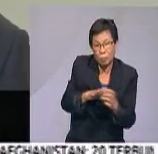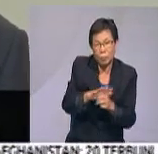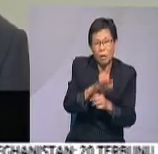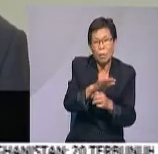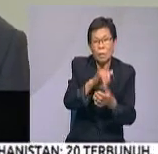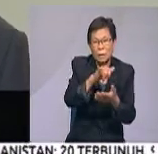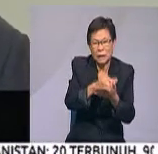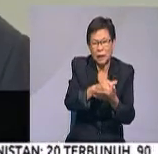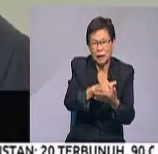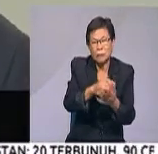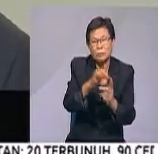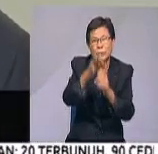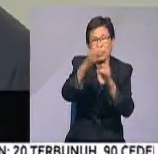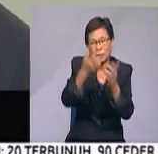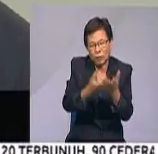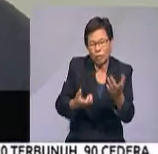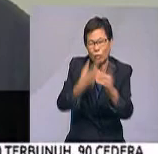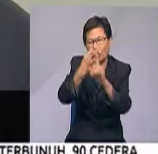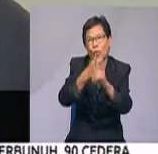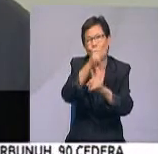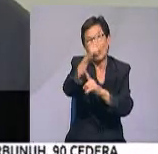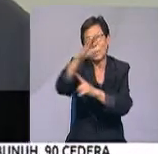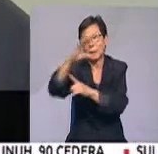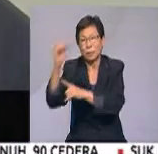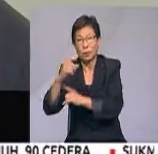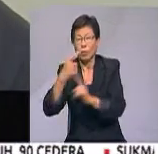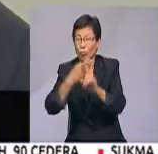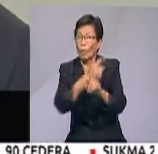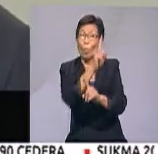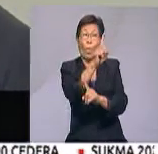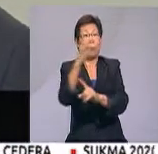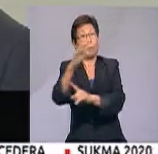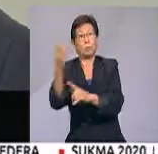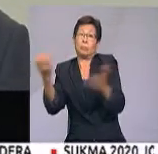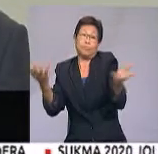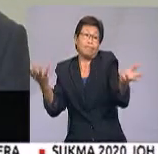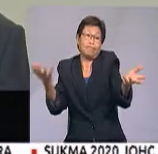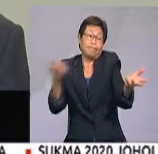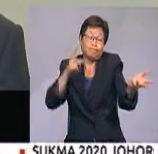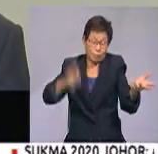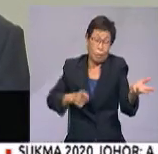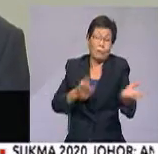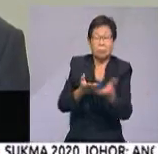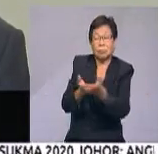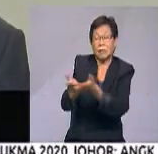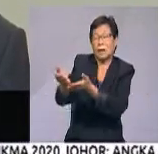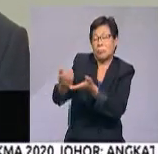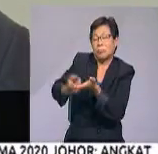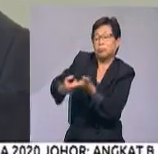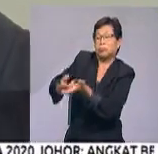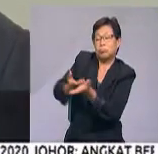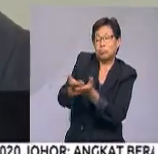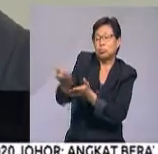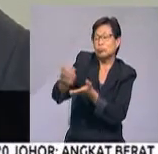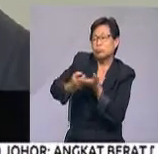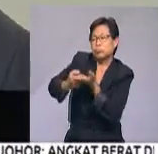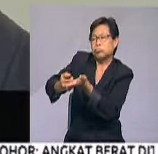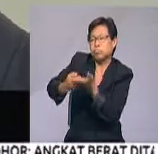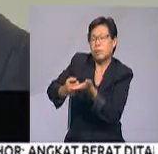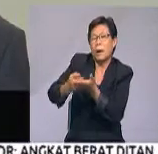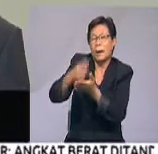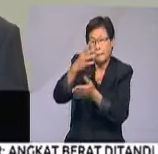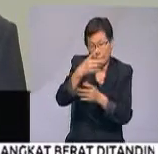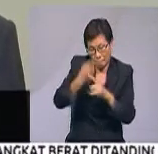particular equipment comes only from one company, then they can have direct nego, but they must